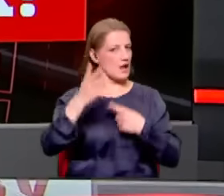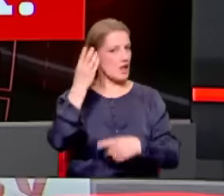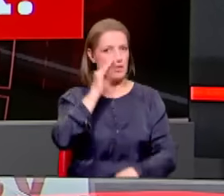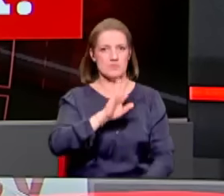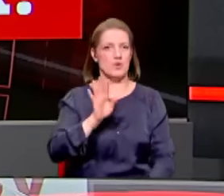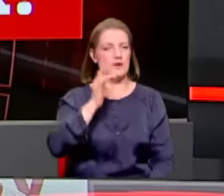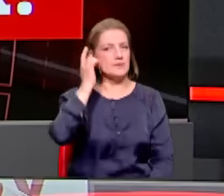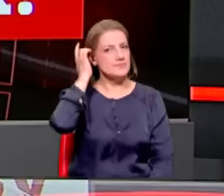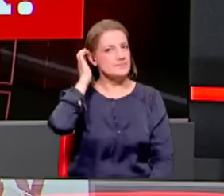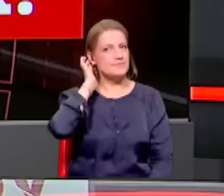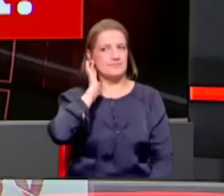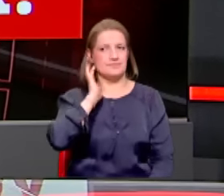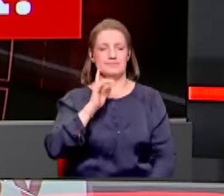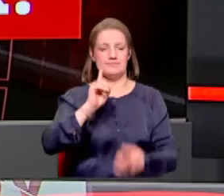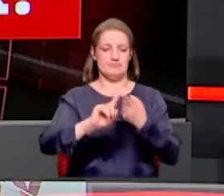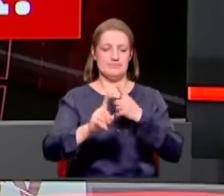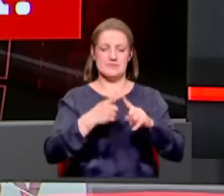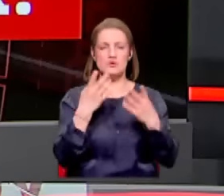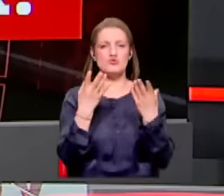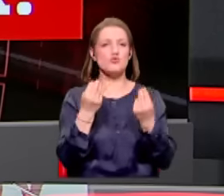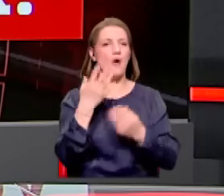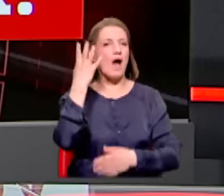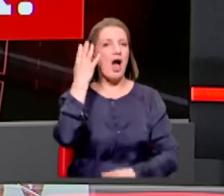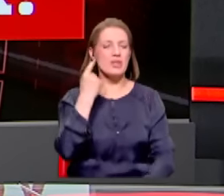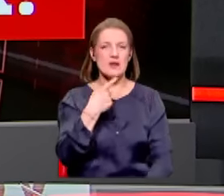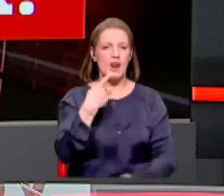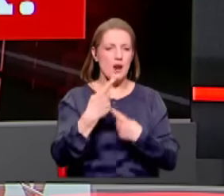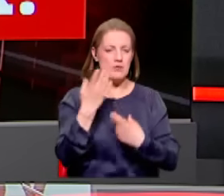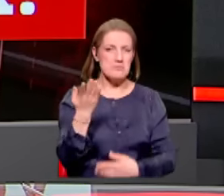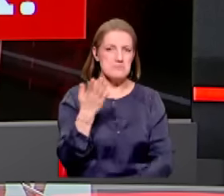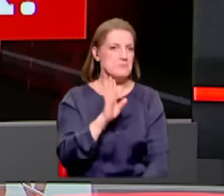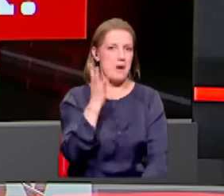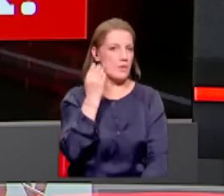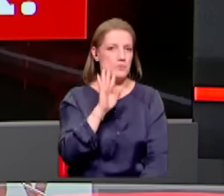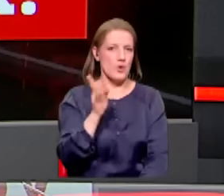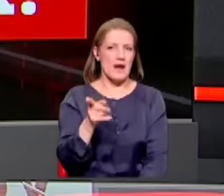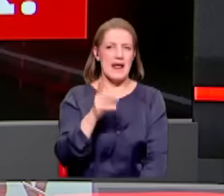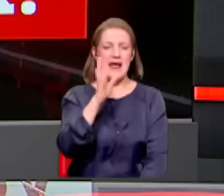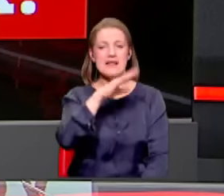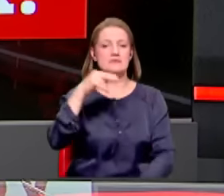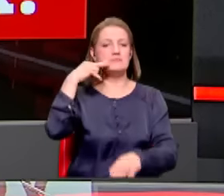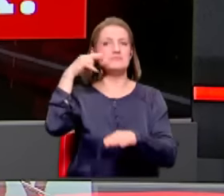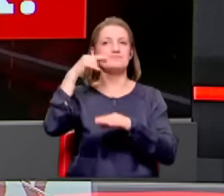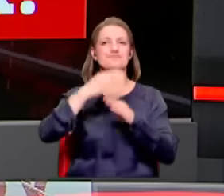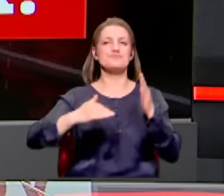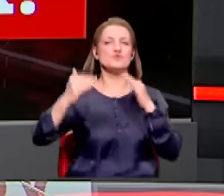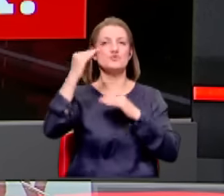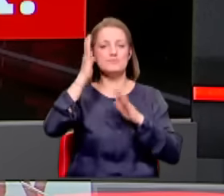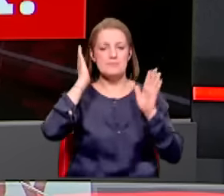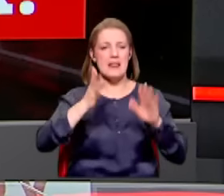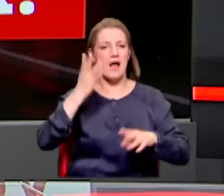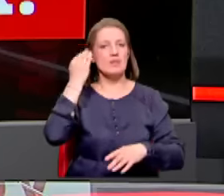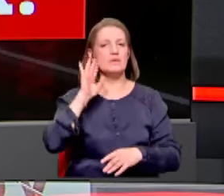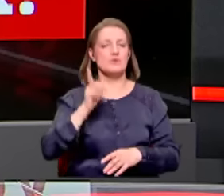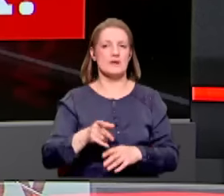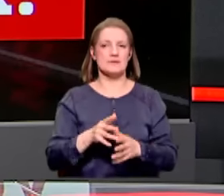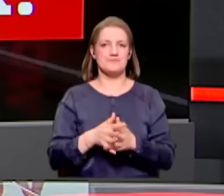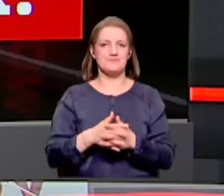anlamıyorlar. Siyaseti çok anladıkları söyleniyor ya anlamıyorlar. En tepeden bile anlamıyorlar.